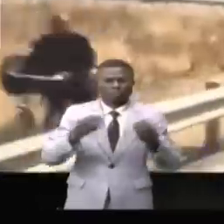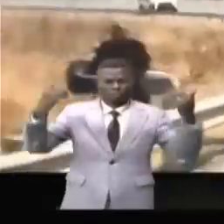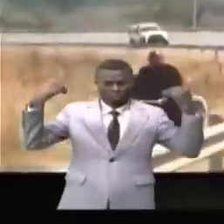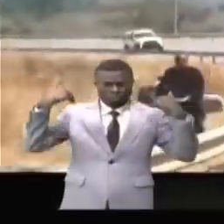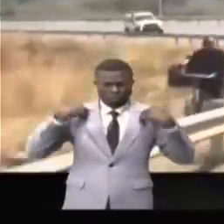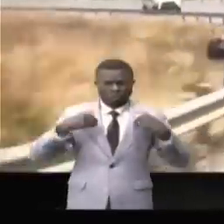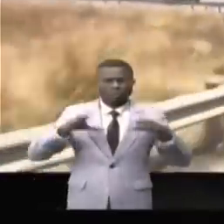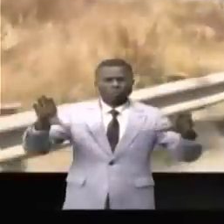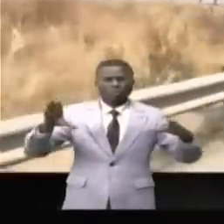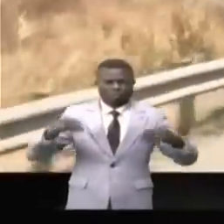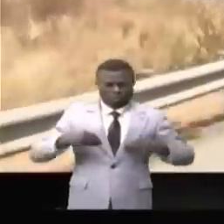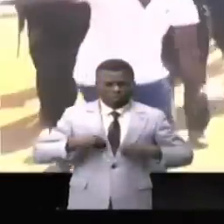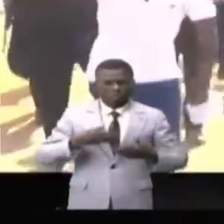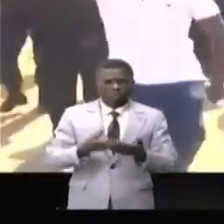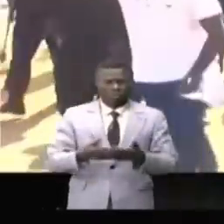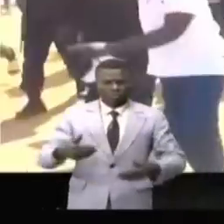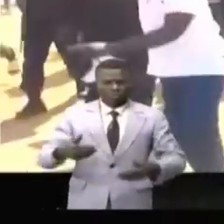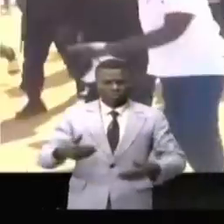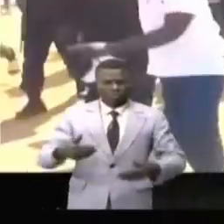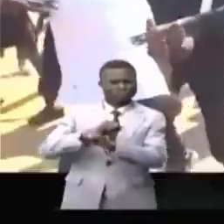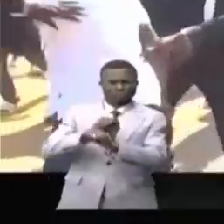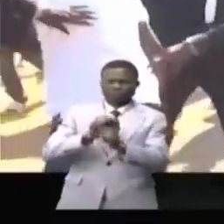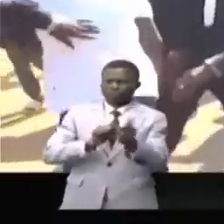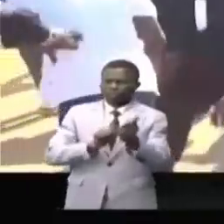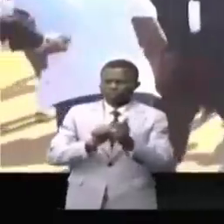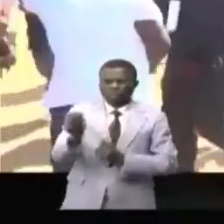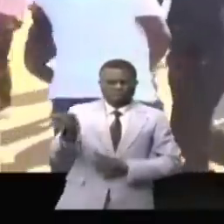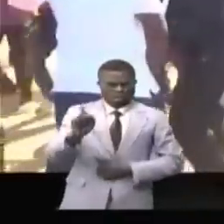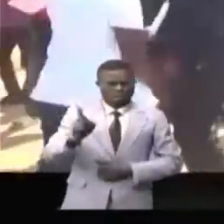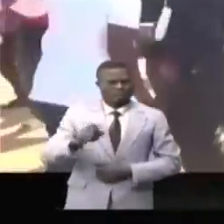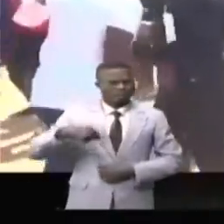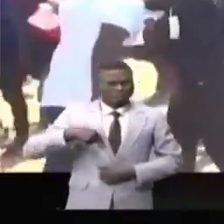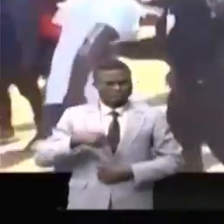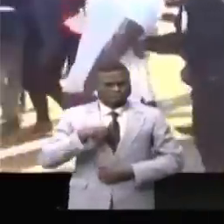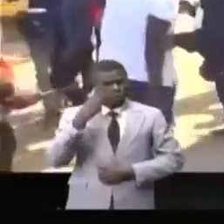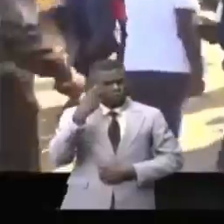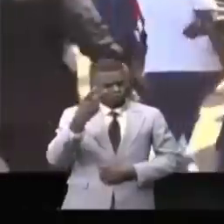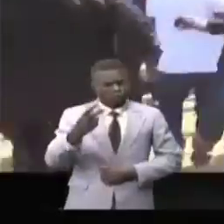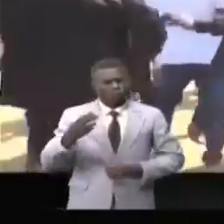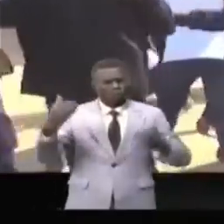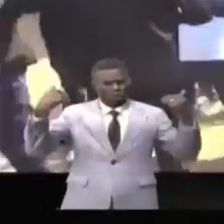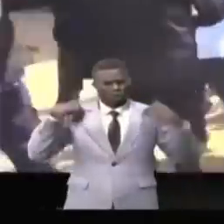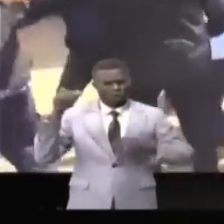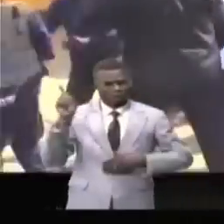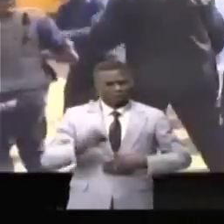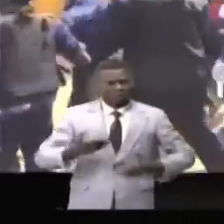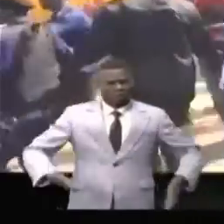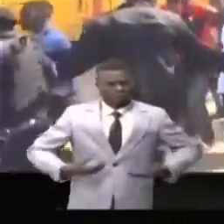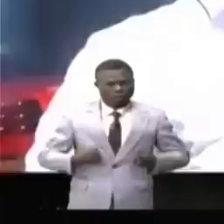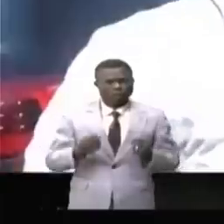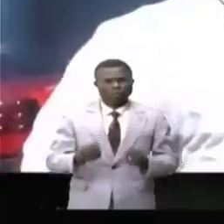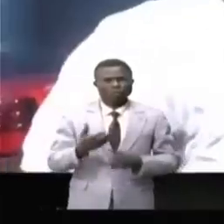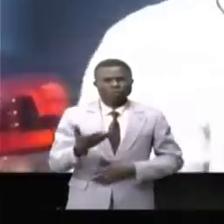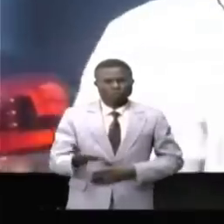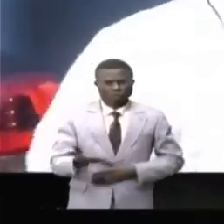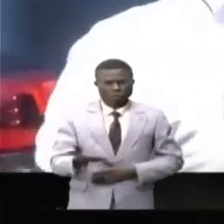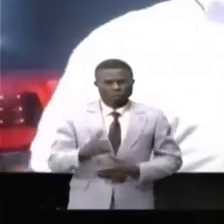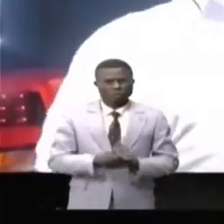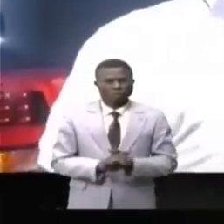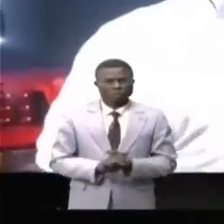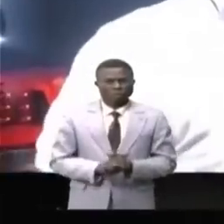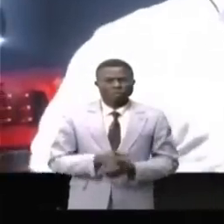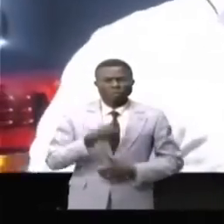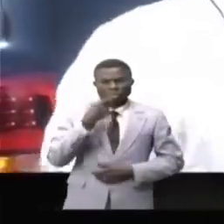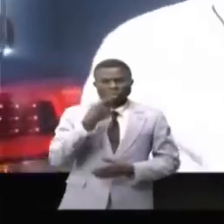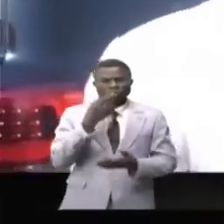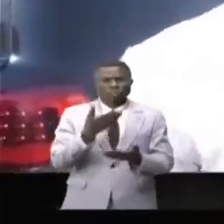intercepté à Mokambo par des jeunes qui ont dénoncé des tracasseries administratives à travers une taxe illégale de 20 dollars instituée par la